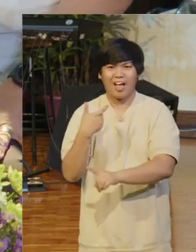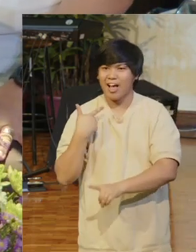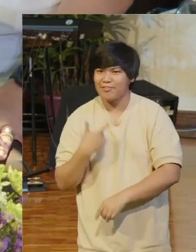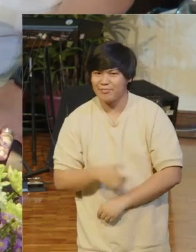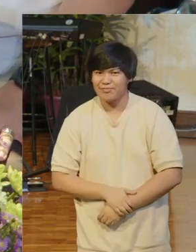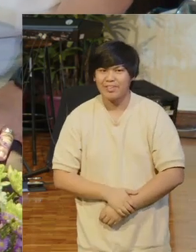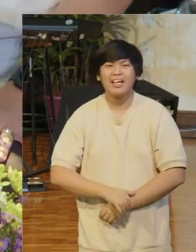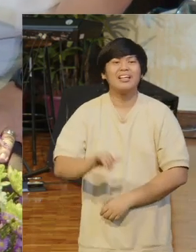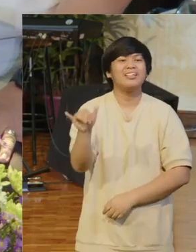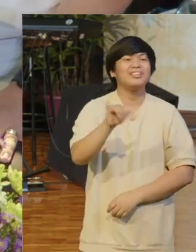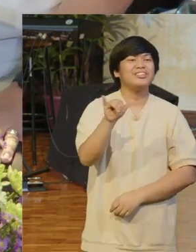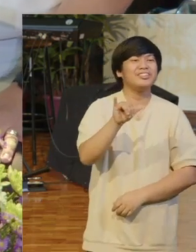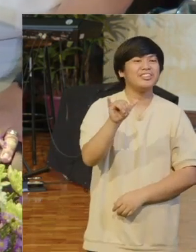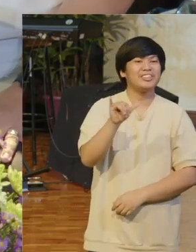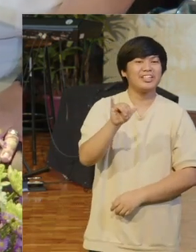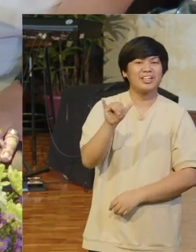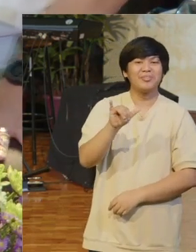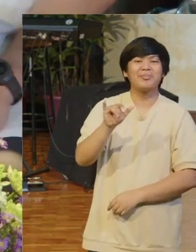West Philippine Sea.